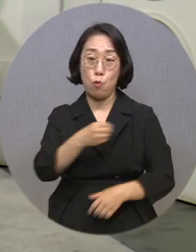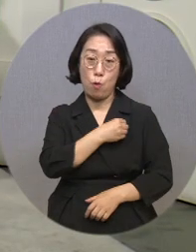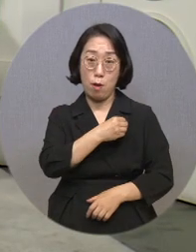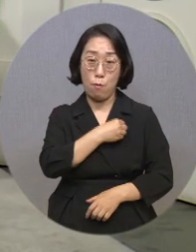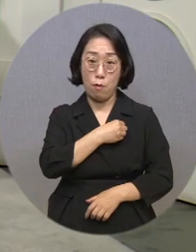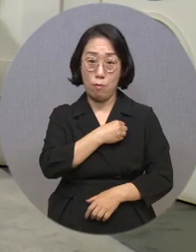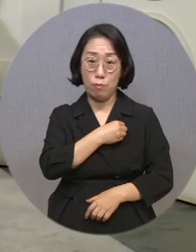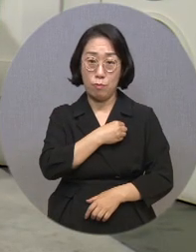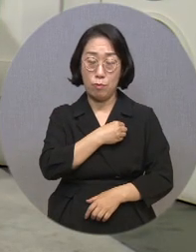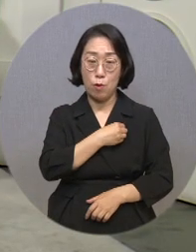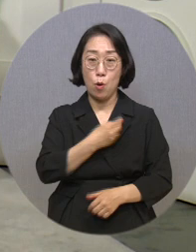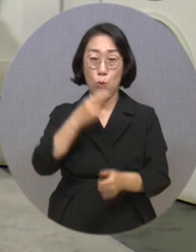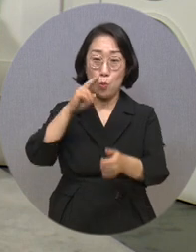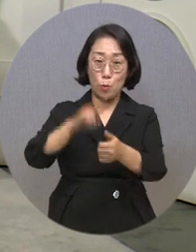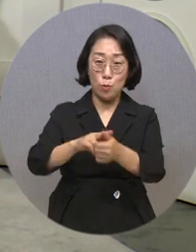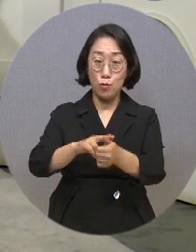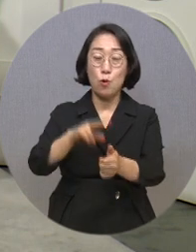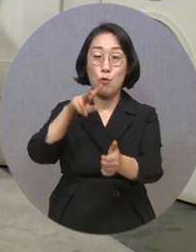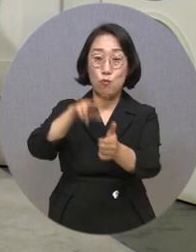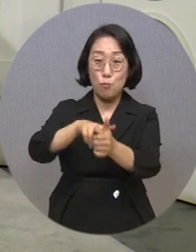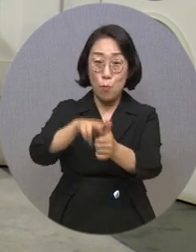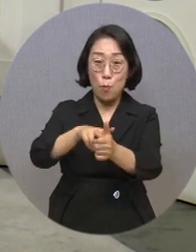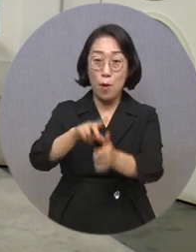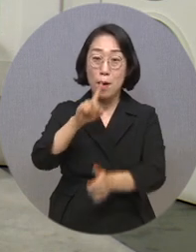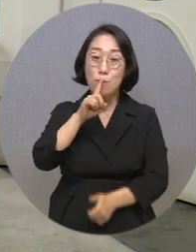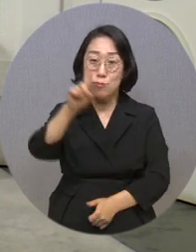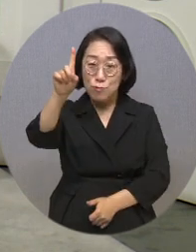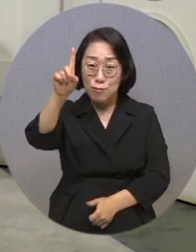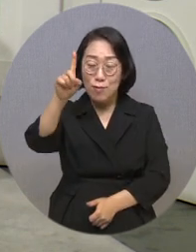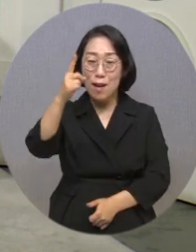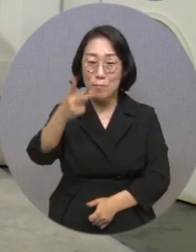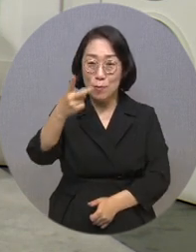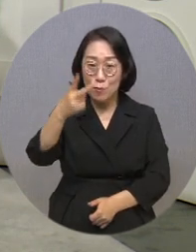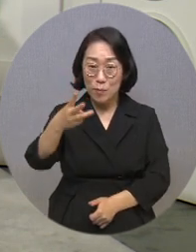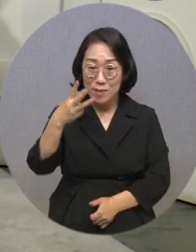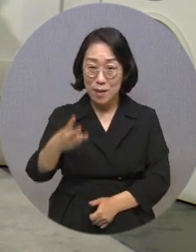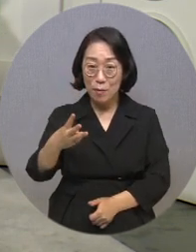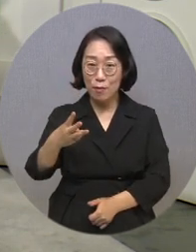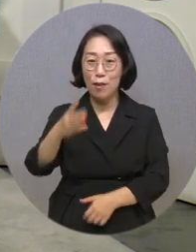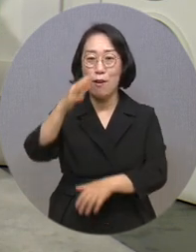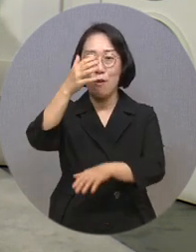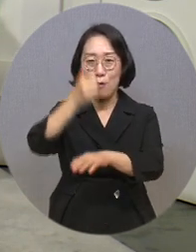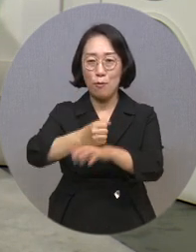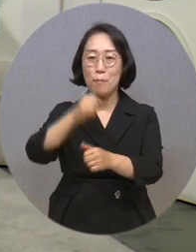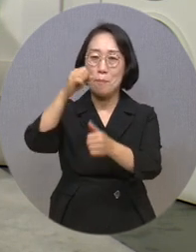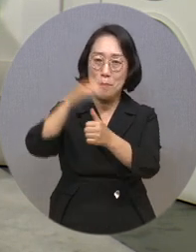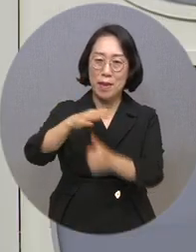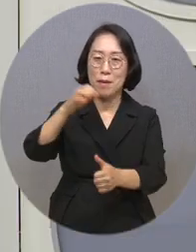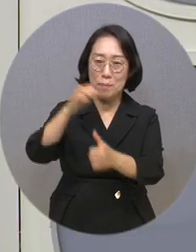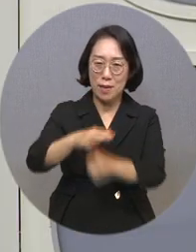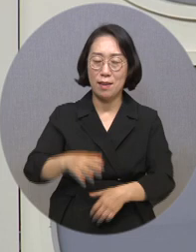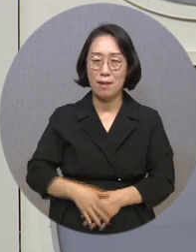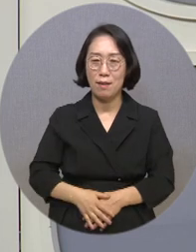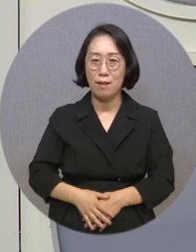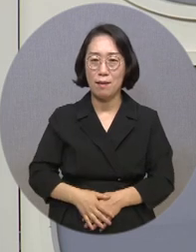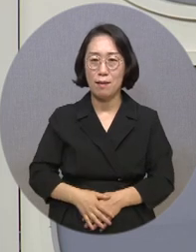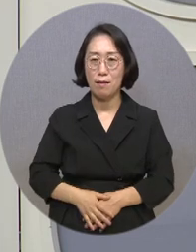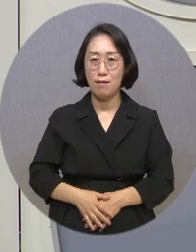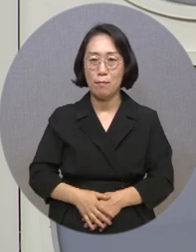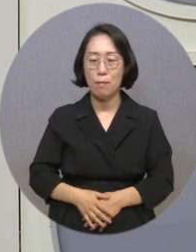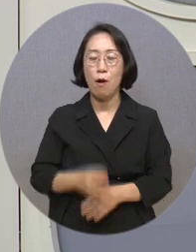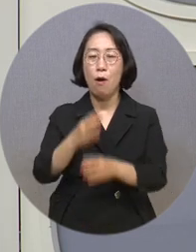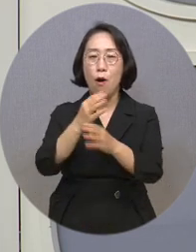3번 도전했다가 3번 다 떨어지셨습니다. 그래서 언제 우리가 그런 꿈을